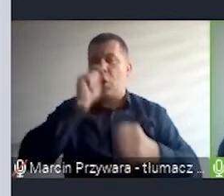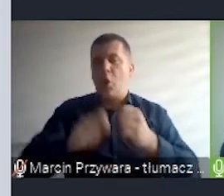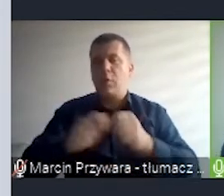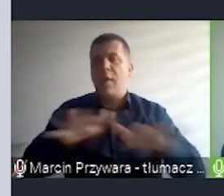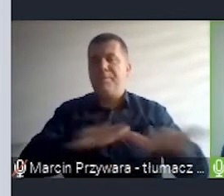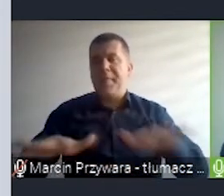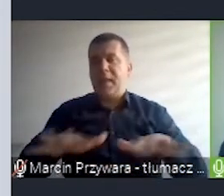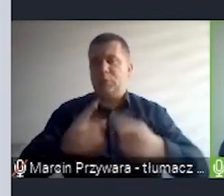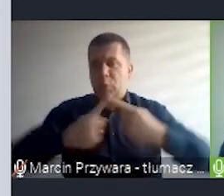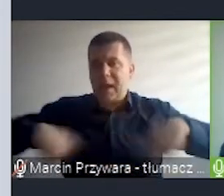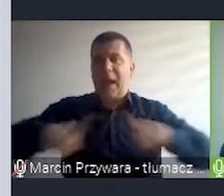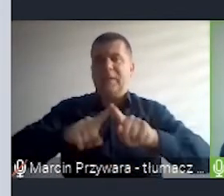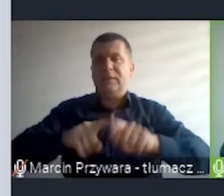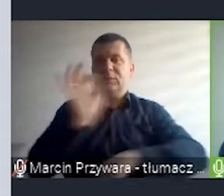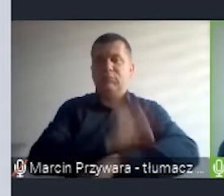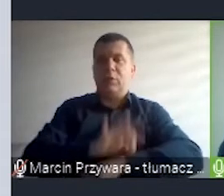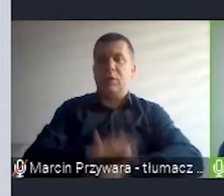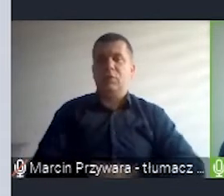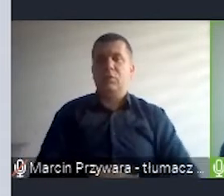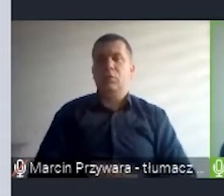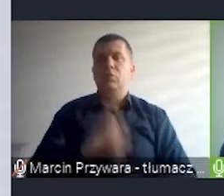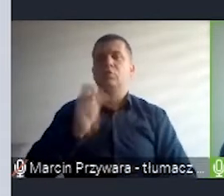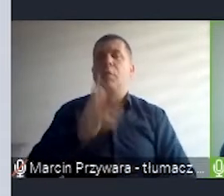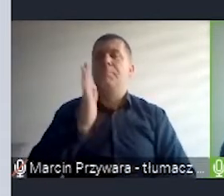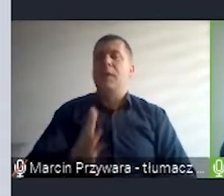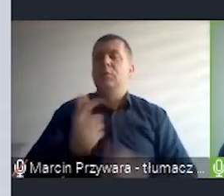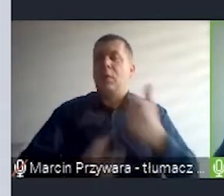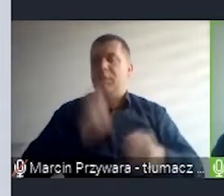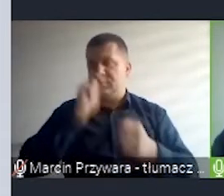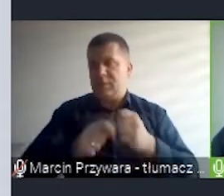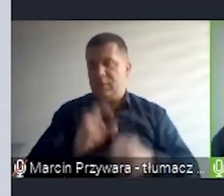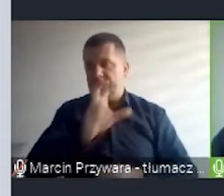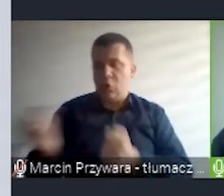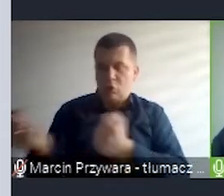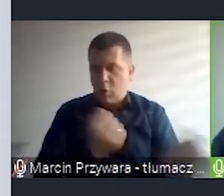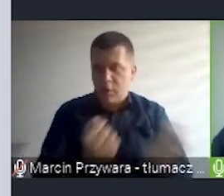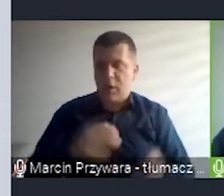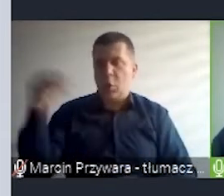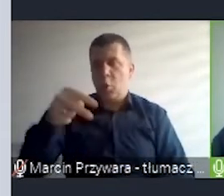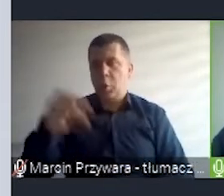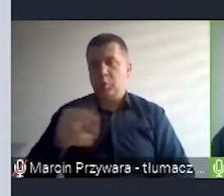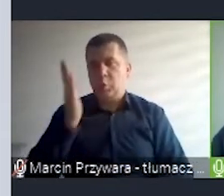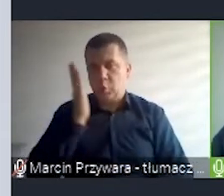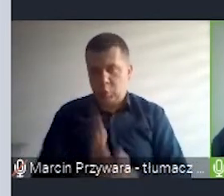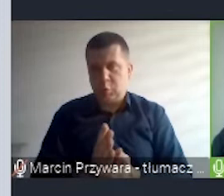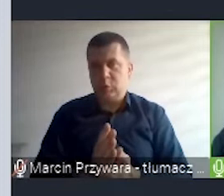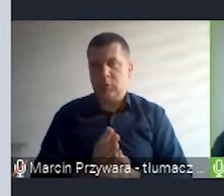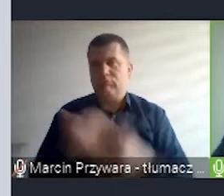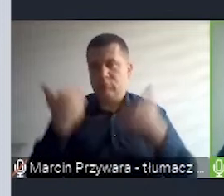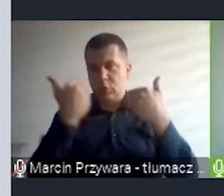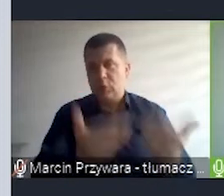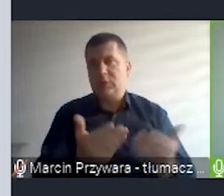miejscu realizacji. Co ona ma sprawdzić? Czy towary i usługi zostały